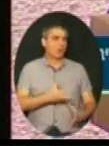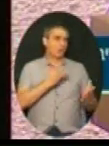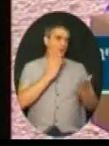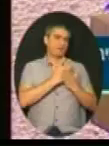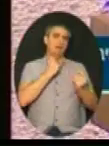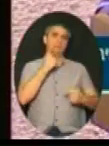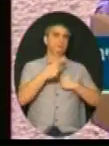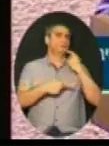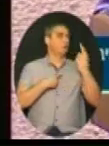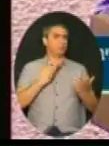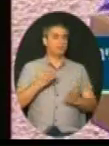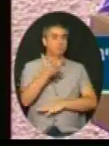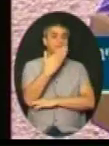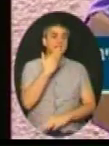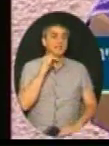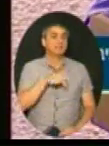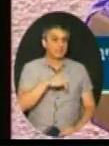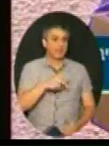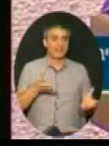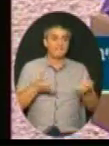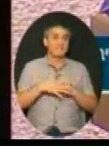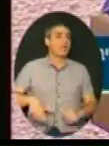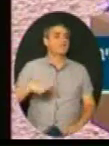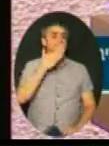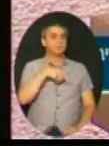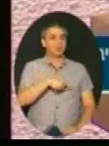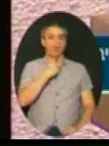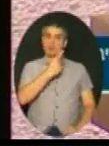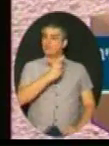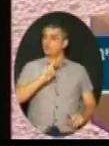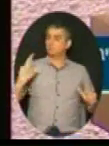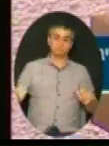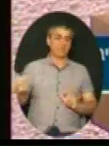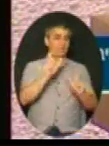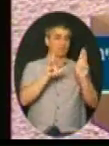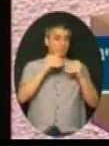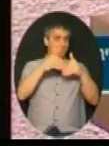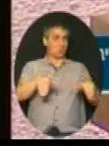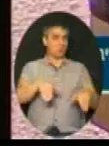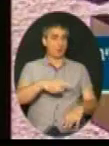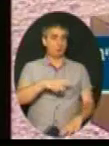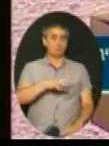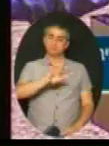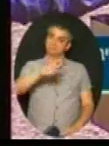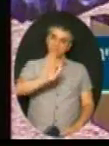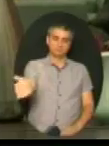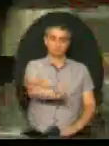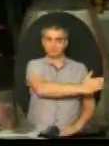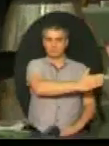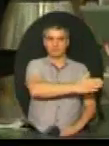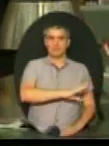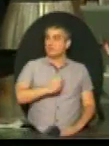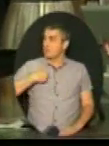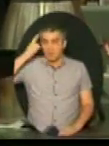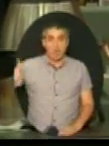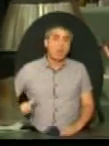שנים מדינת ישראל והחברה הישראלית אומרת לציבור האנשים עם המוגבלות, שבו בצד. אם אני